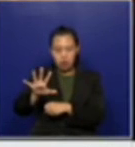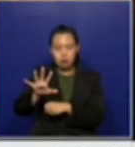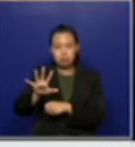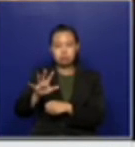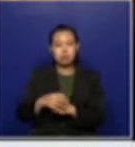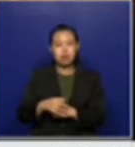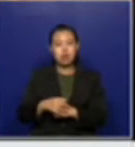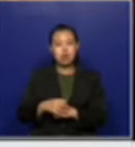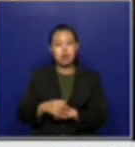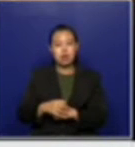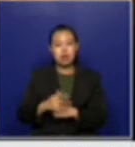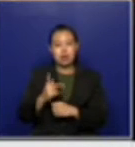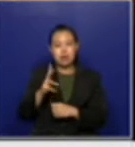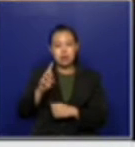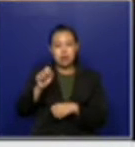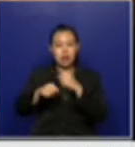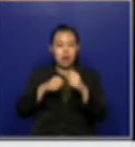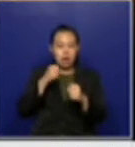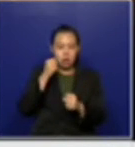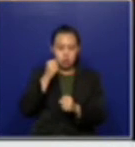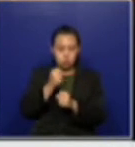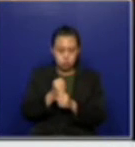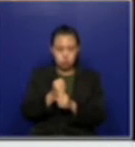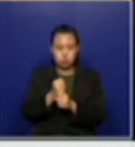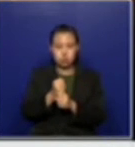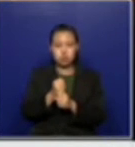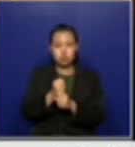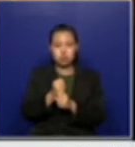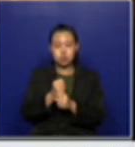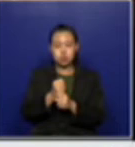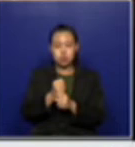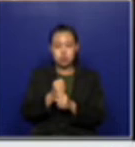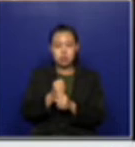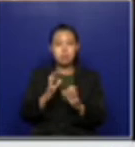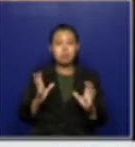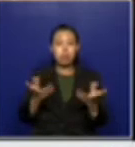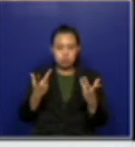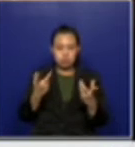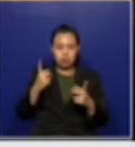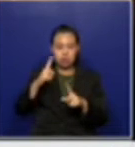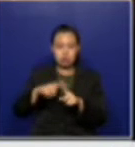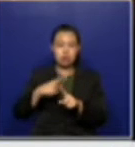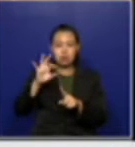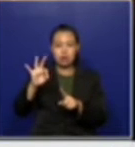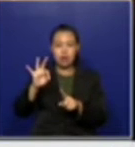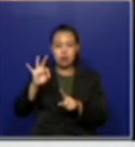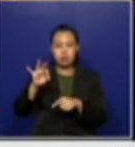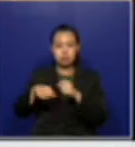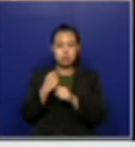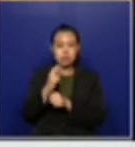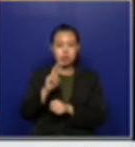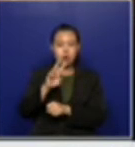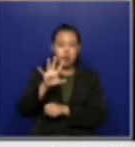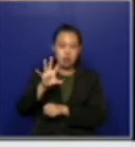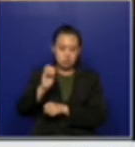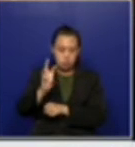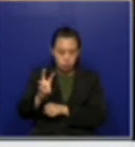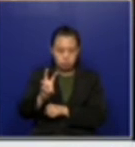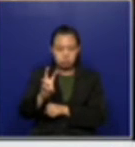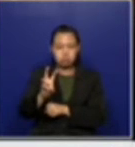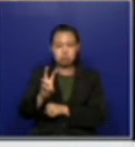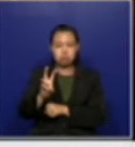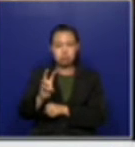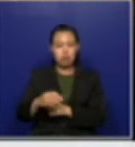คดีขาดอายุความตั้งแต่เดือนกันยายน2556ทั้งที่คดีนี้เป็นข้อเท็จจริงที่สามารถสืบท